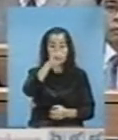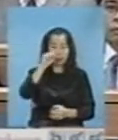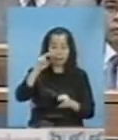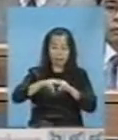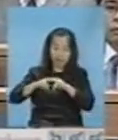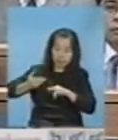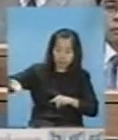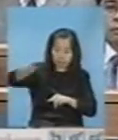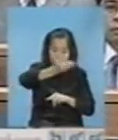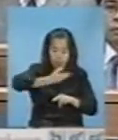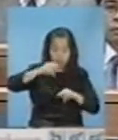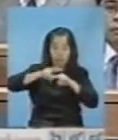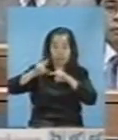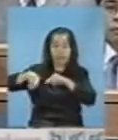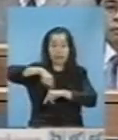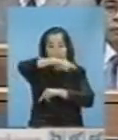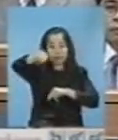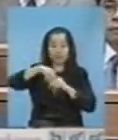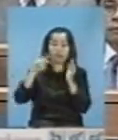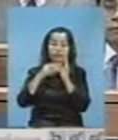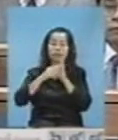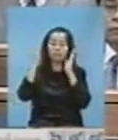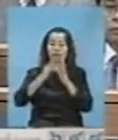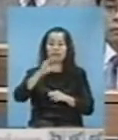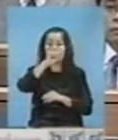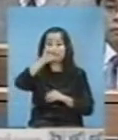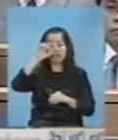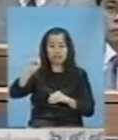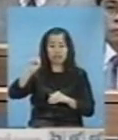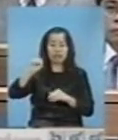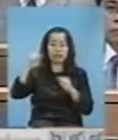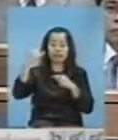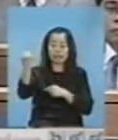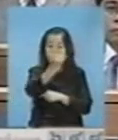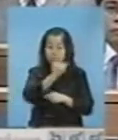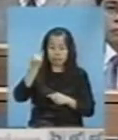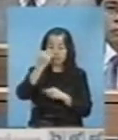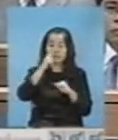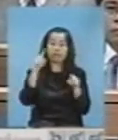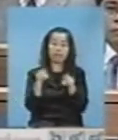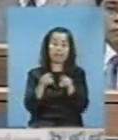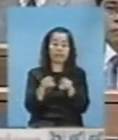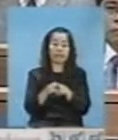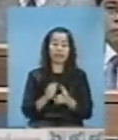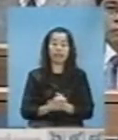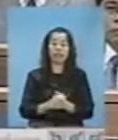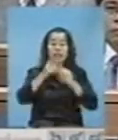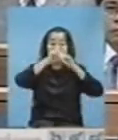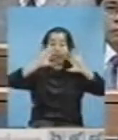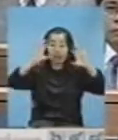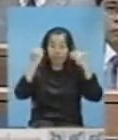งอยู่ในที่ประชุมรัฐสภาแห่งนี้ก็ต้องเป็นสมาชิกสภาผู้แทนราษฎรพิษรัฐบาลชุด